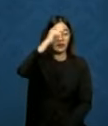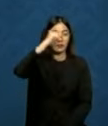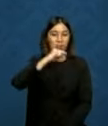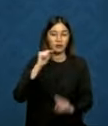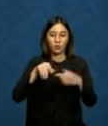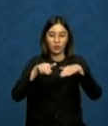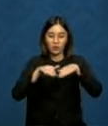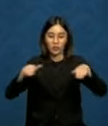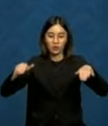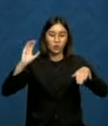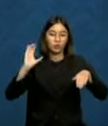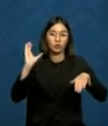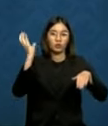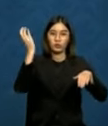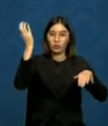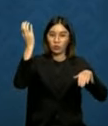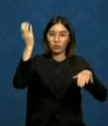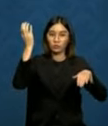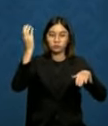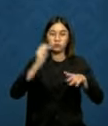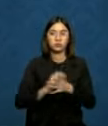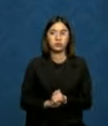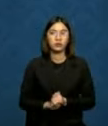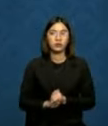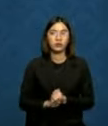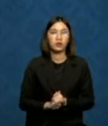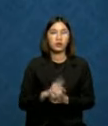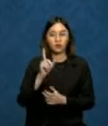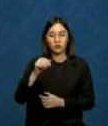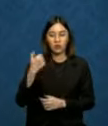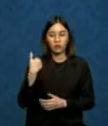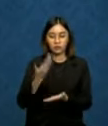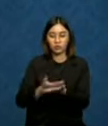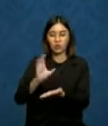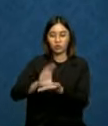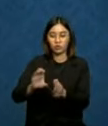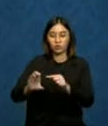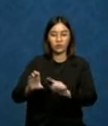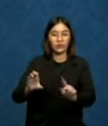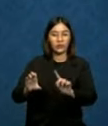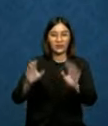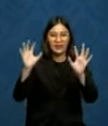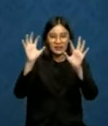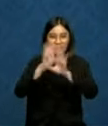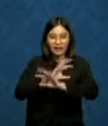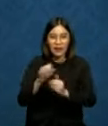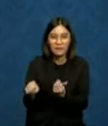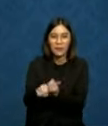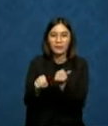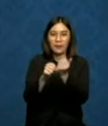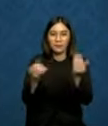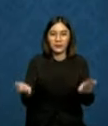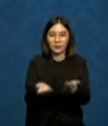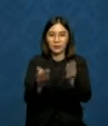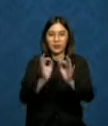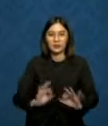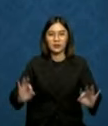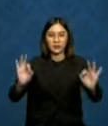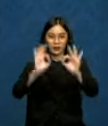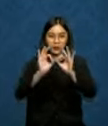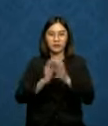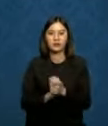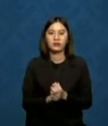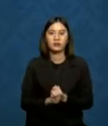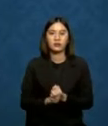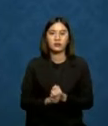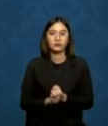มาตรฐานที่เ Wiระดับสากลระดับโลกนั้นเราต้องใช้กองทุนนี้เป็นเครื่องจักรเป็นตัวขับเคลื่อนสำคัญและ